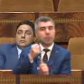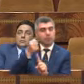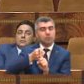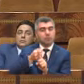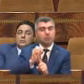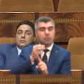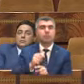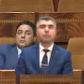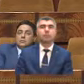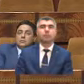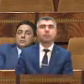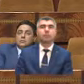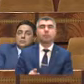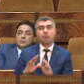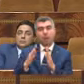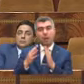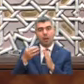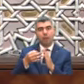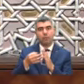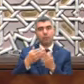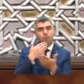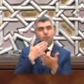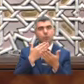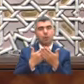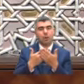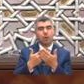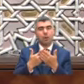ونتمنوه، ولكن نطلبوا من الحكومه دعمكم.